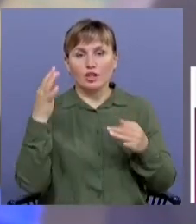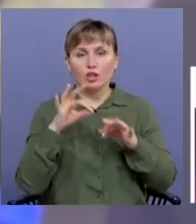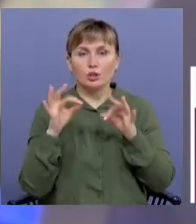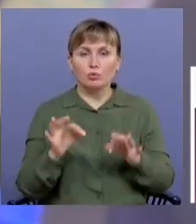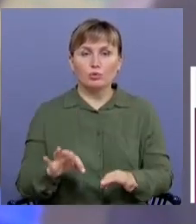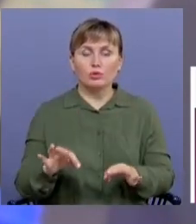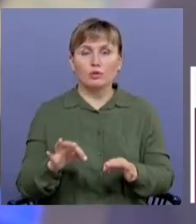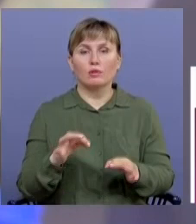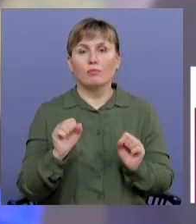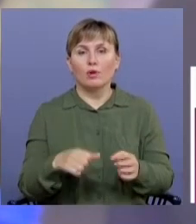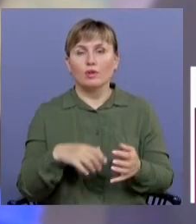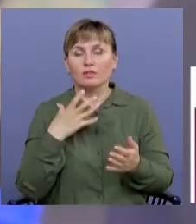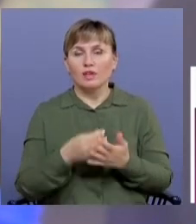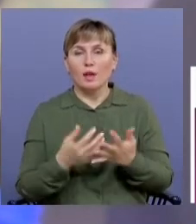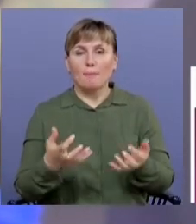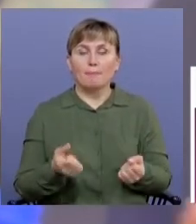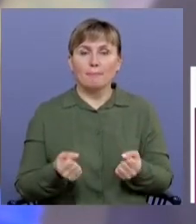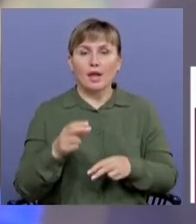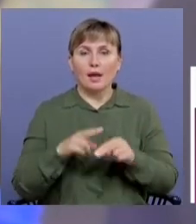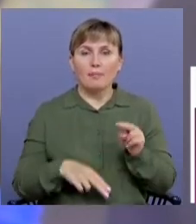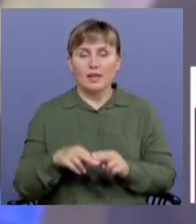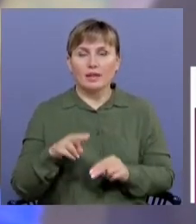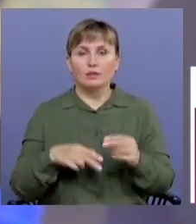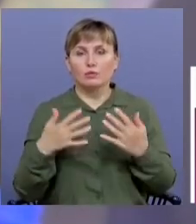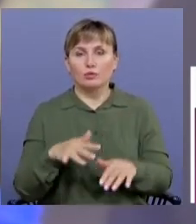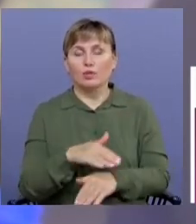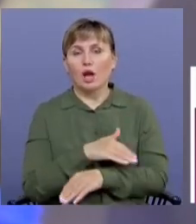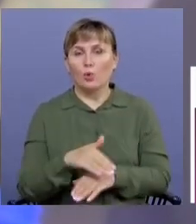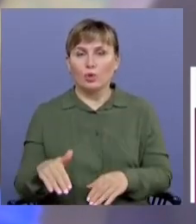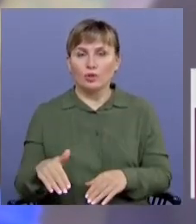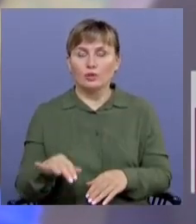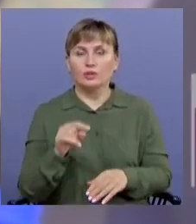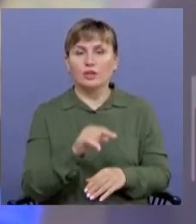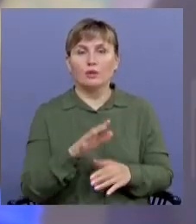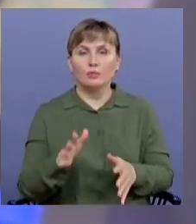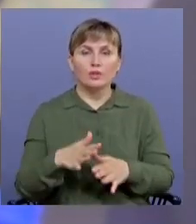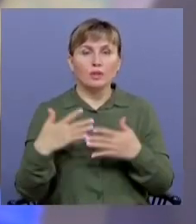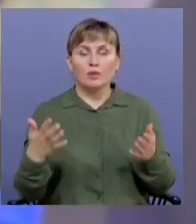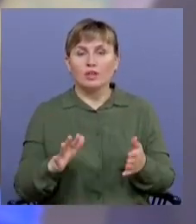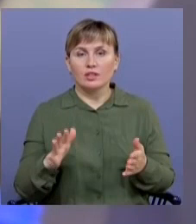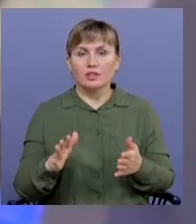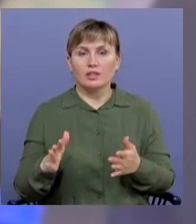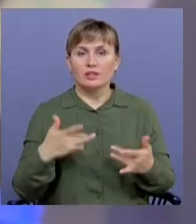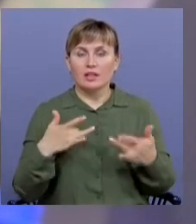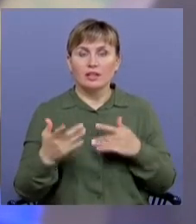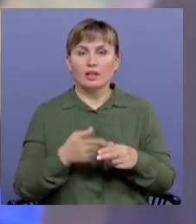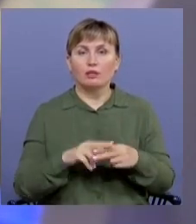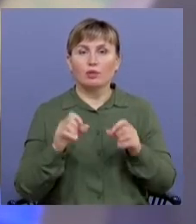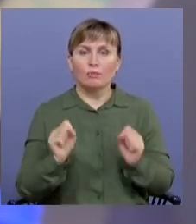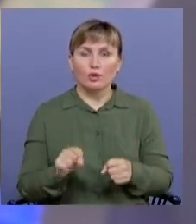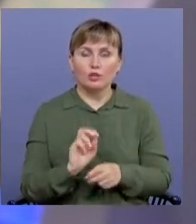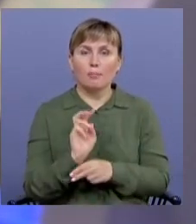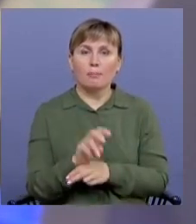могут свои, получается, объекты выставлять уже на улицу. Там будет небольшой амфитеатр, в который вот можно было